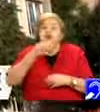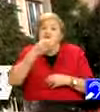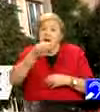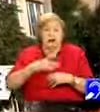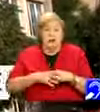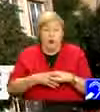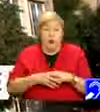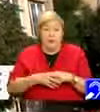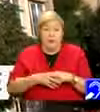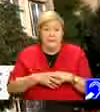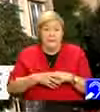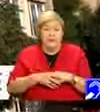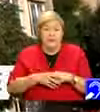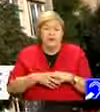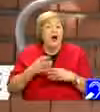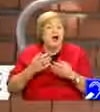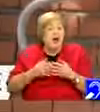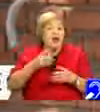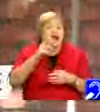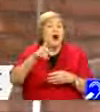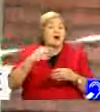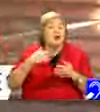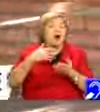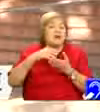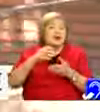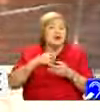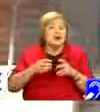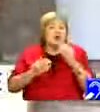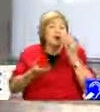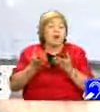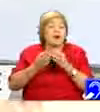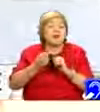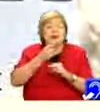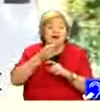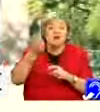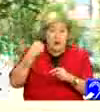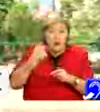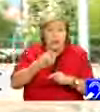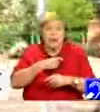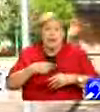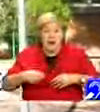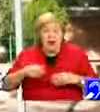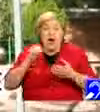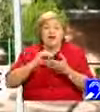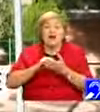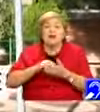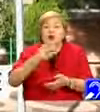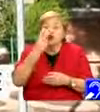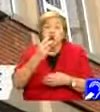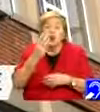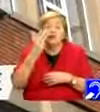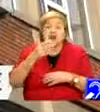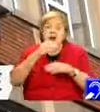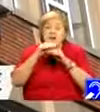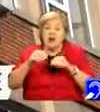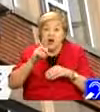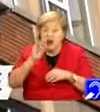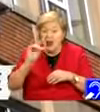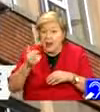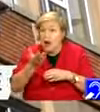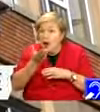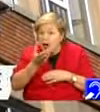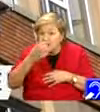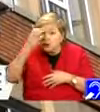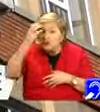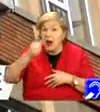Pentru a menține prețul gigacaloriei la nivelul de anul trecut, primăria avea nevoie de 23 de milioane de lei, bani pe care i-a solicitat de la guvern, însă